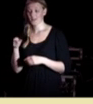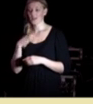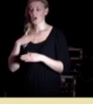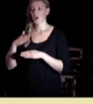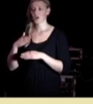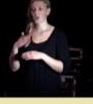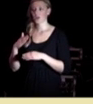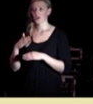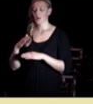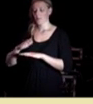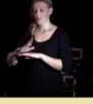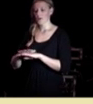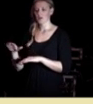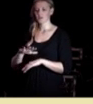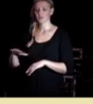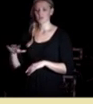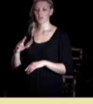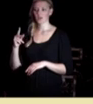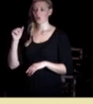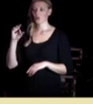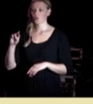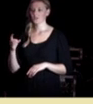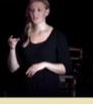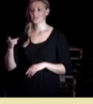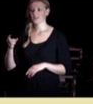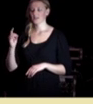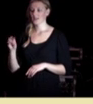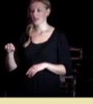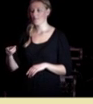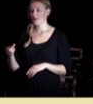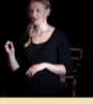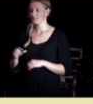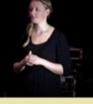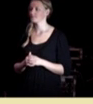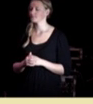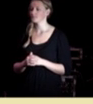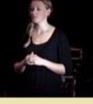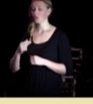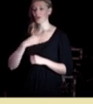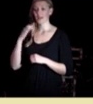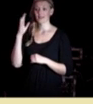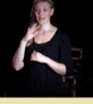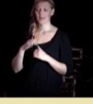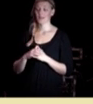som har sin base I Kronstad DPS. Så oppsummert, så tenker jeg som så.